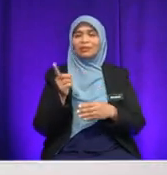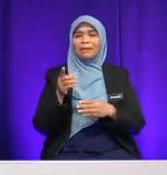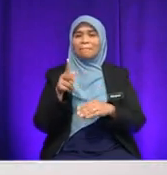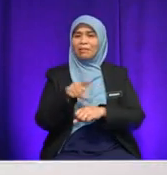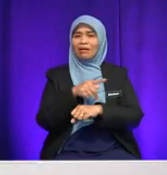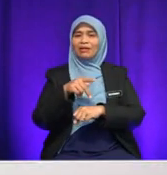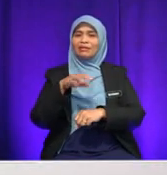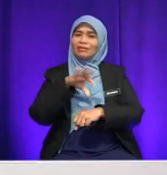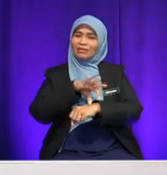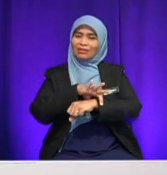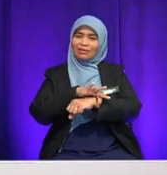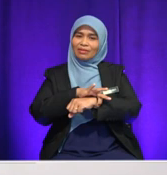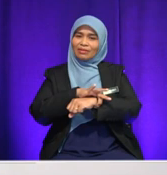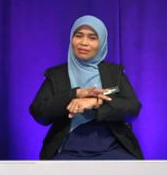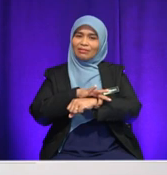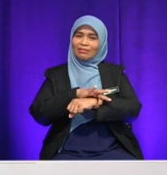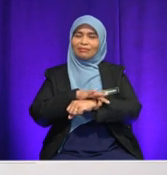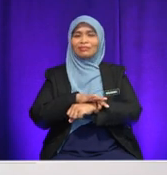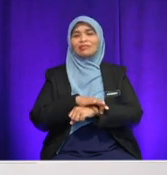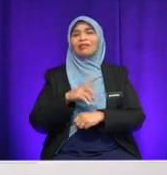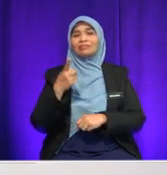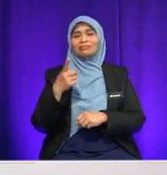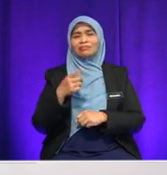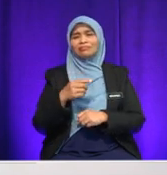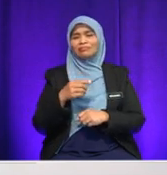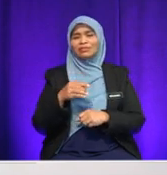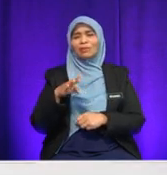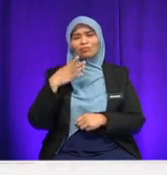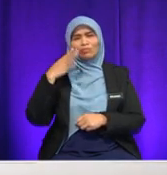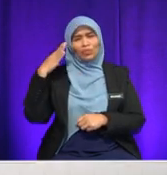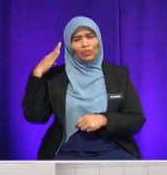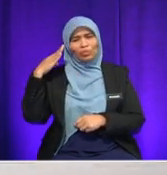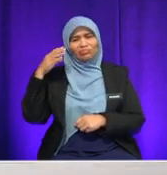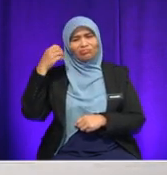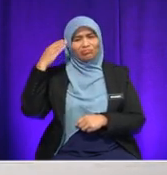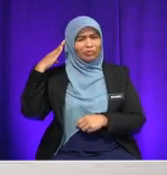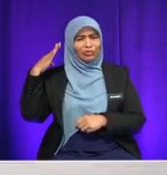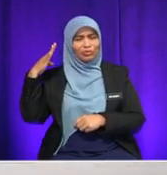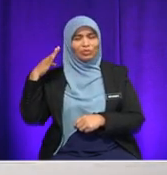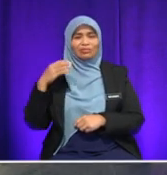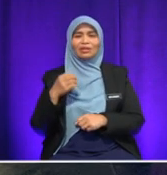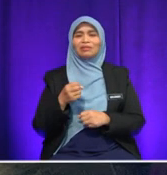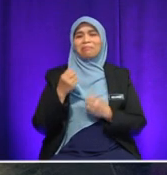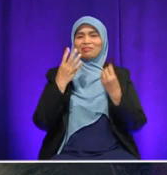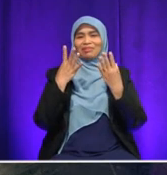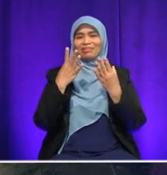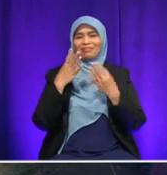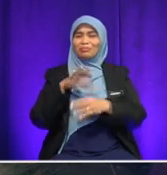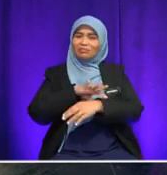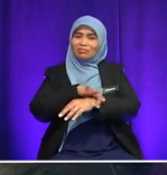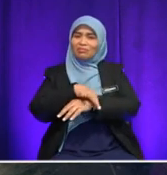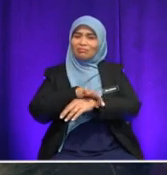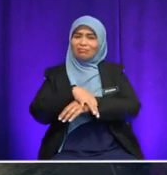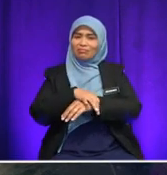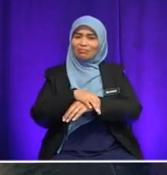gelang. Dan gelang dia tu disengaja je goyang-goyangkan supaya berbunyi gemercing. Kejap-kejap dia angkat tangan, kejap-kejap dia angkat tangan.